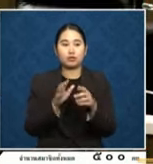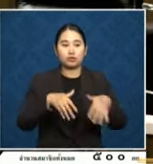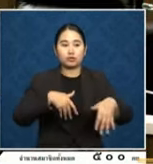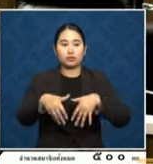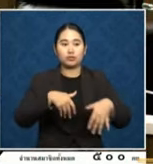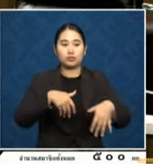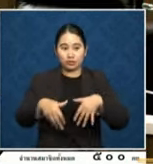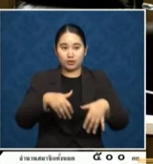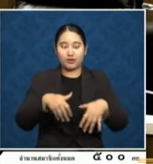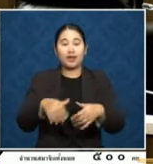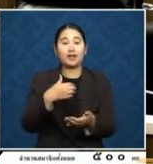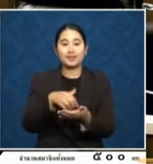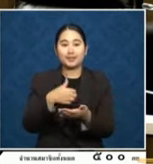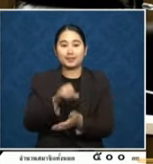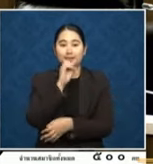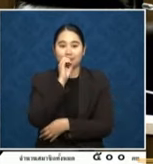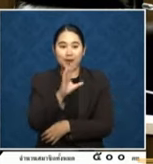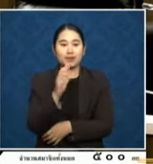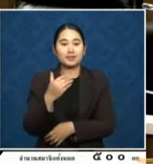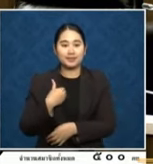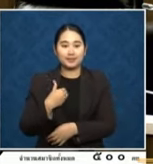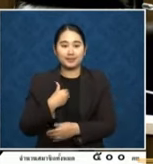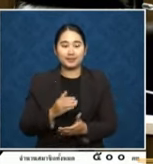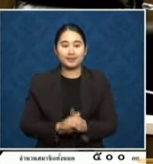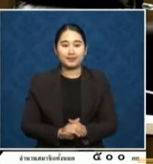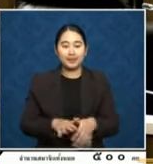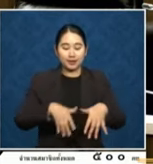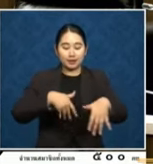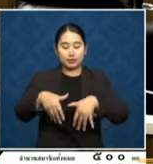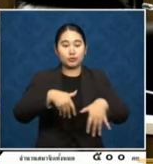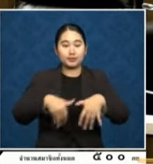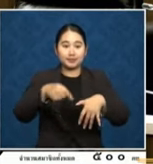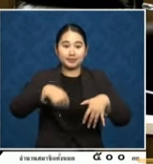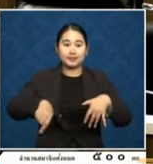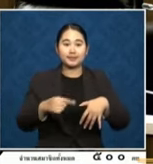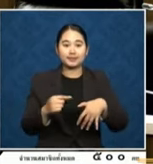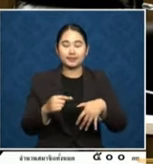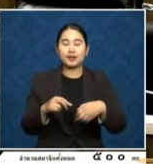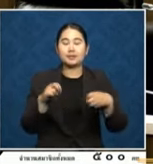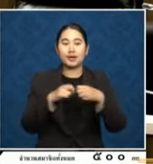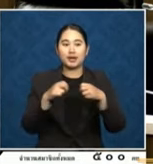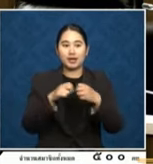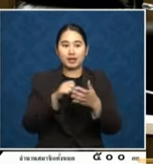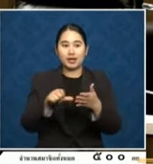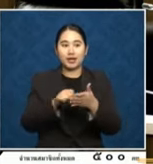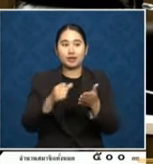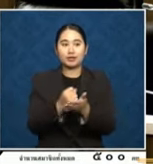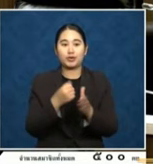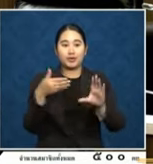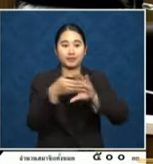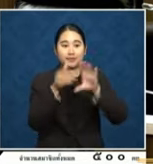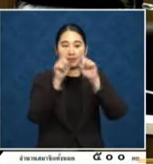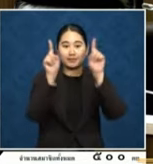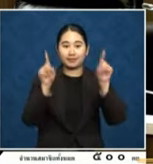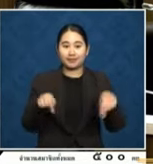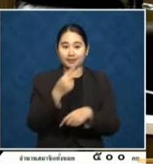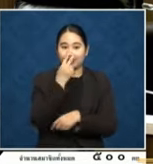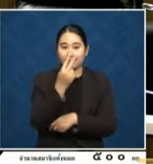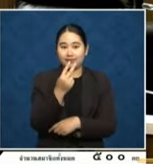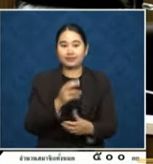ามายังรัฐสภาแห่งนี้เพื่อให้พ่อแม่พี่น้องประชาชนนะคะได้รับการแก้ไขด้วยขอสไลด์ด้วยค่ะ